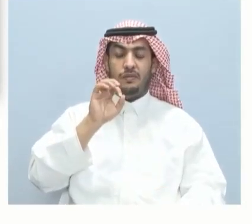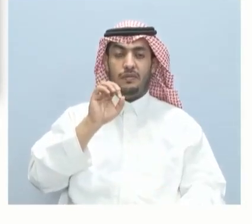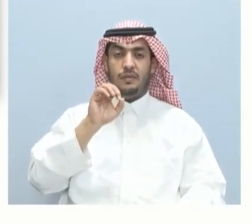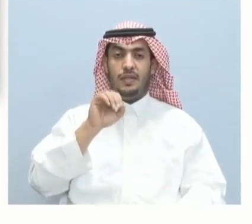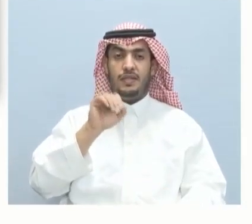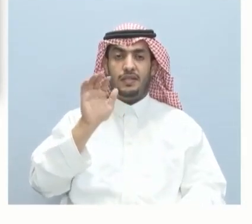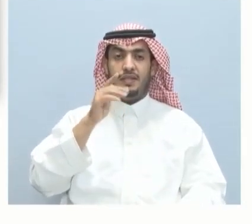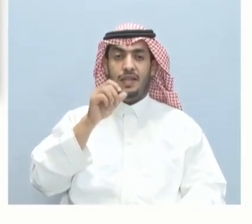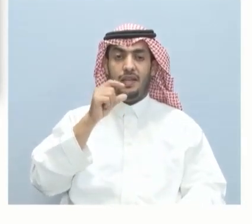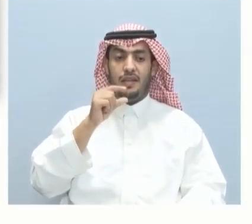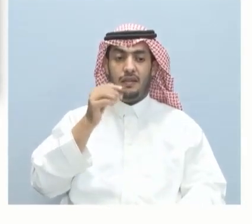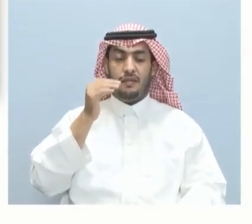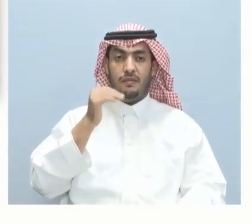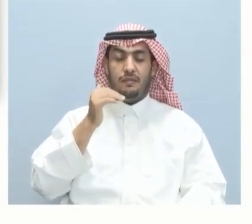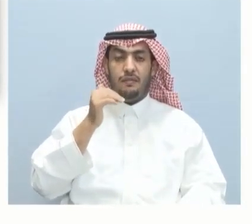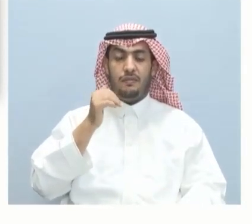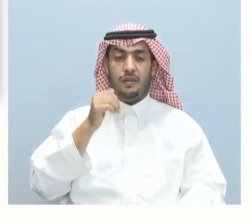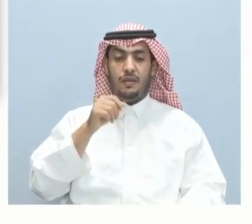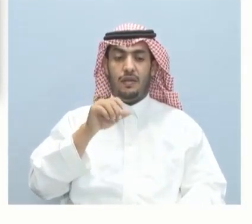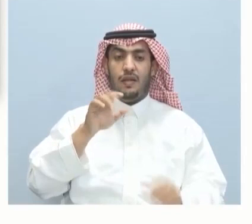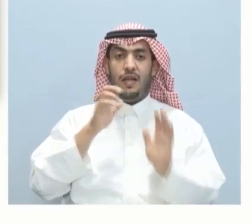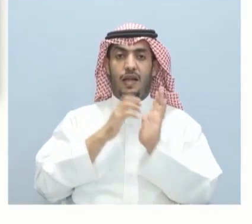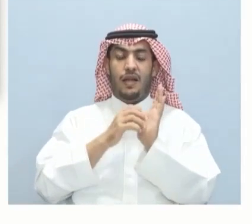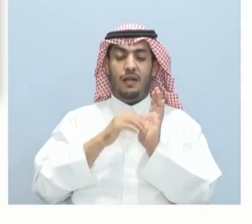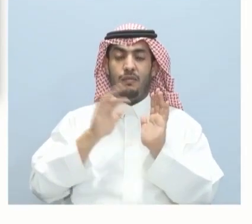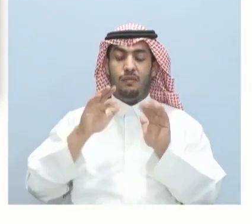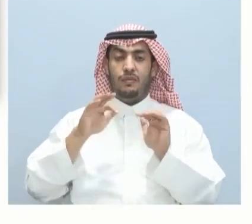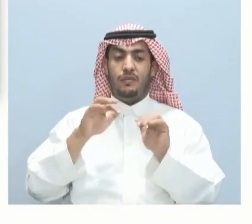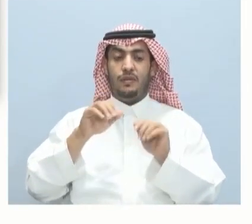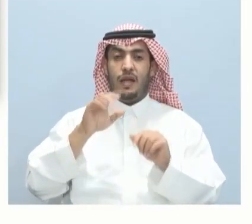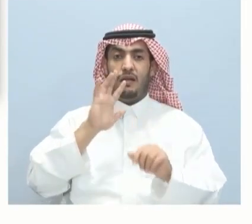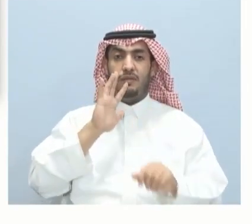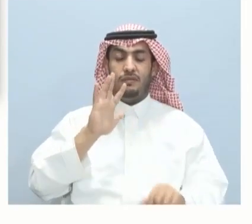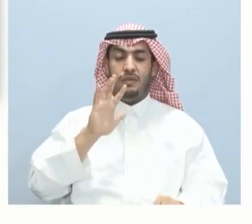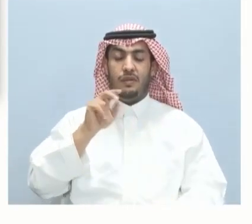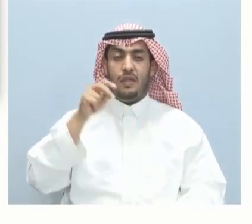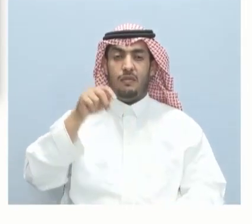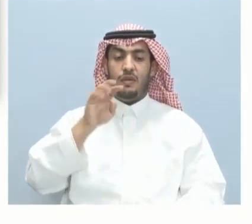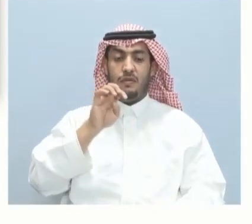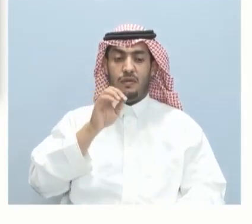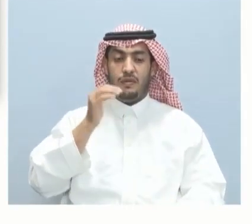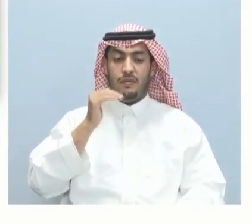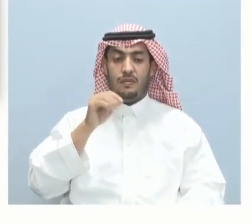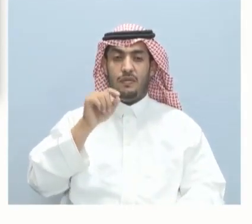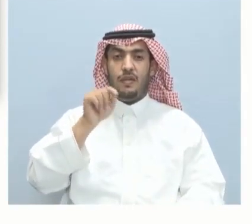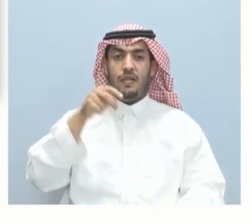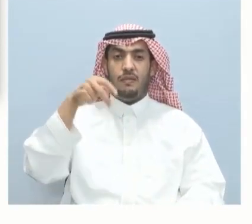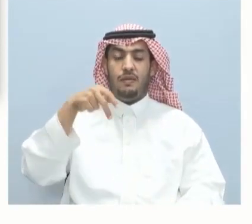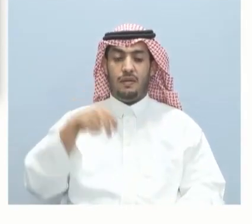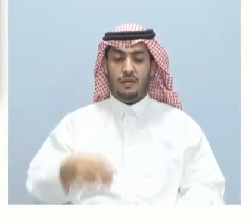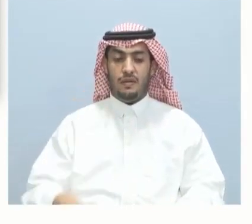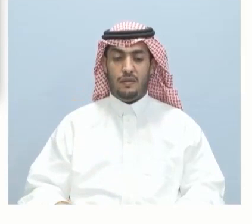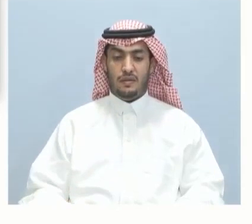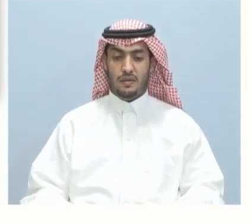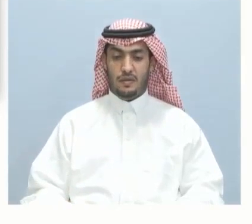لسعيد ضرب 9.8 بالاله كم طلعت معك ممتاز 548 ب8